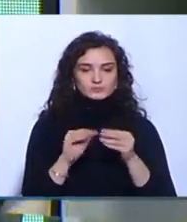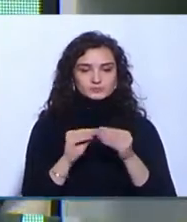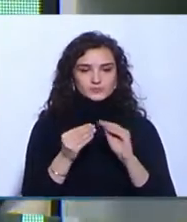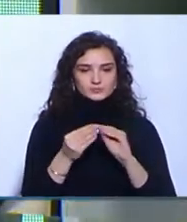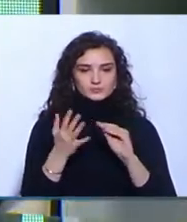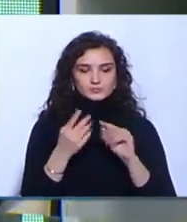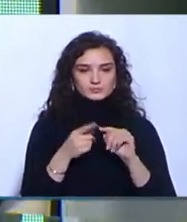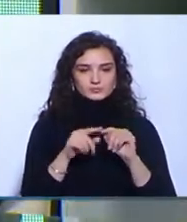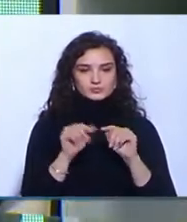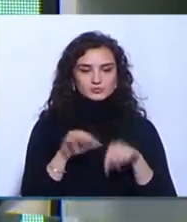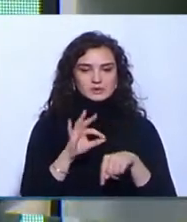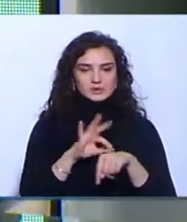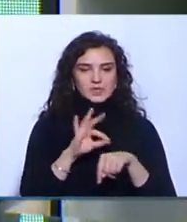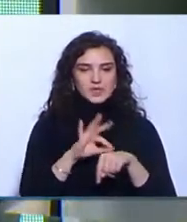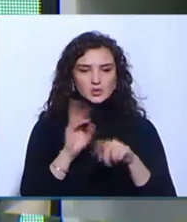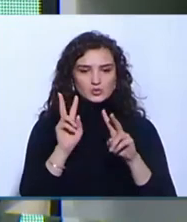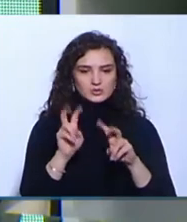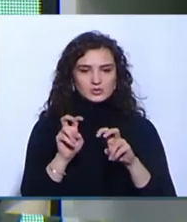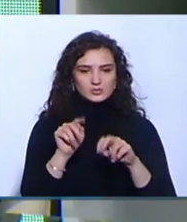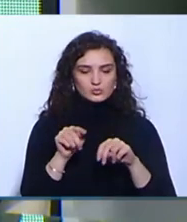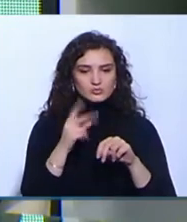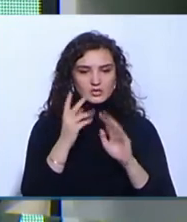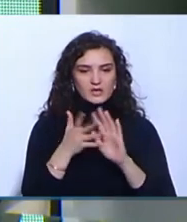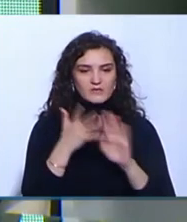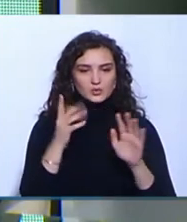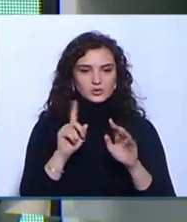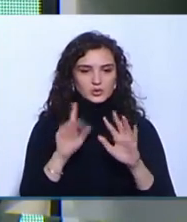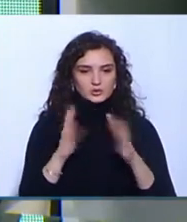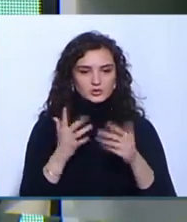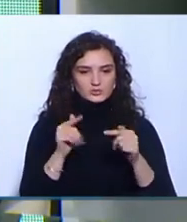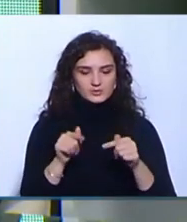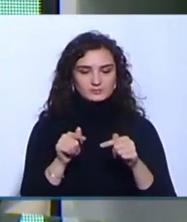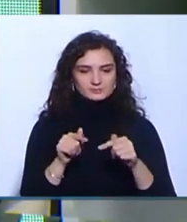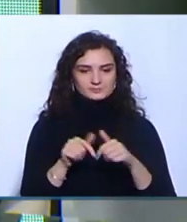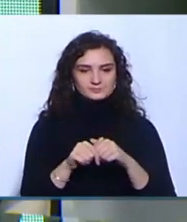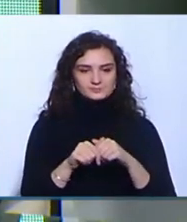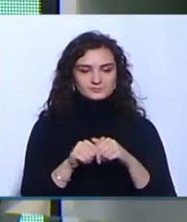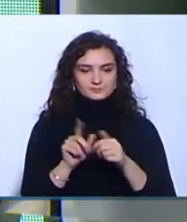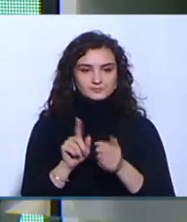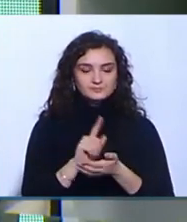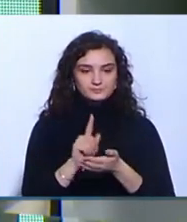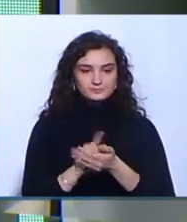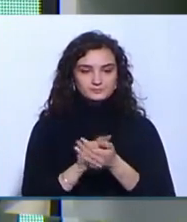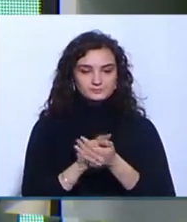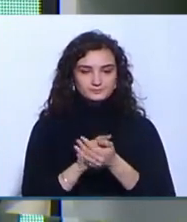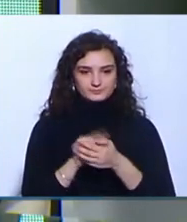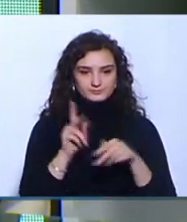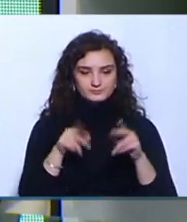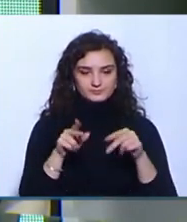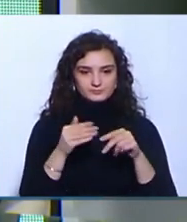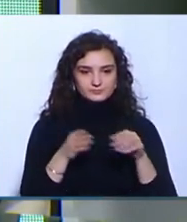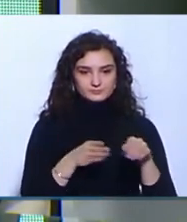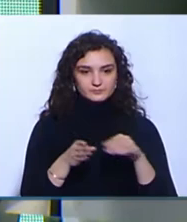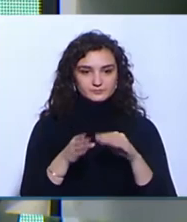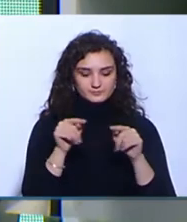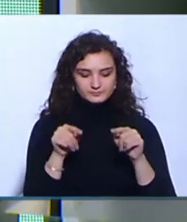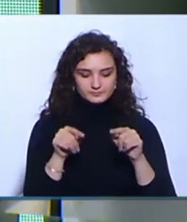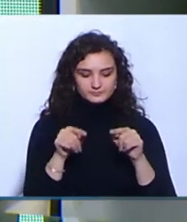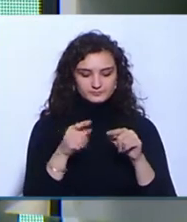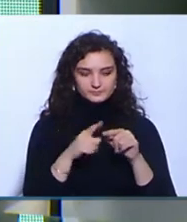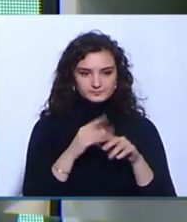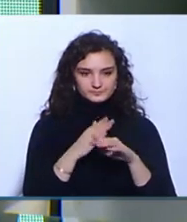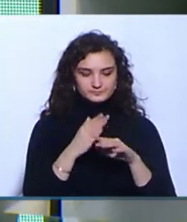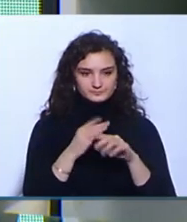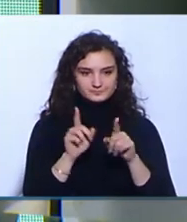პრობლემა, რომელსაც უნდა დიაგნოსტიკური თვალსაზრისით გავარკვიოთ რა ხდება. აუცილებლად. ქირურგიული გზით ლიმფური